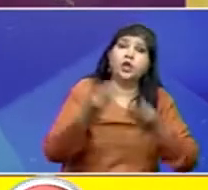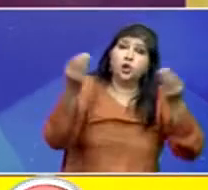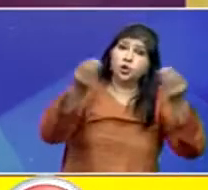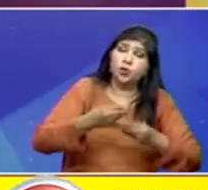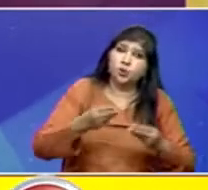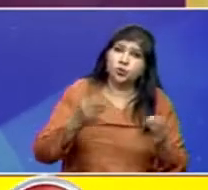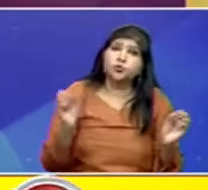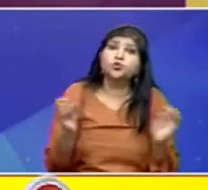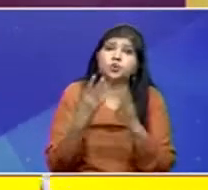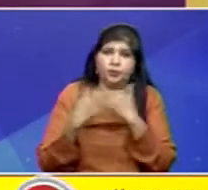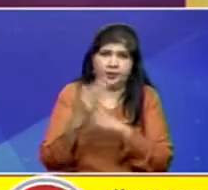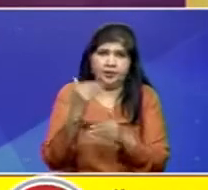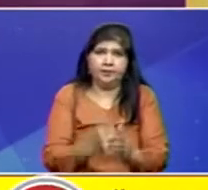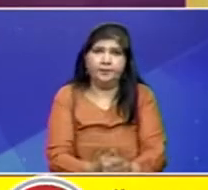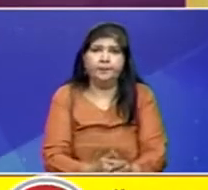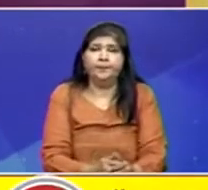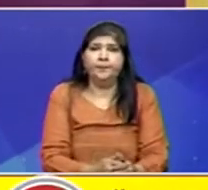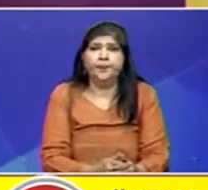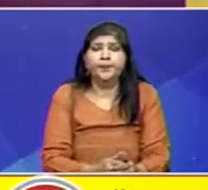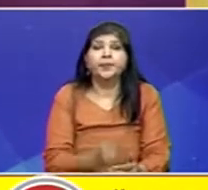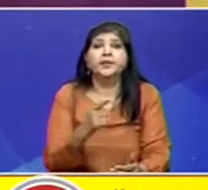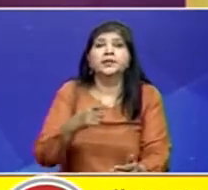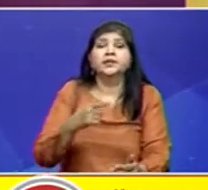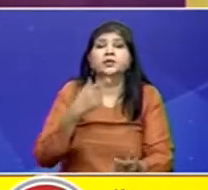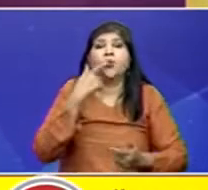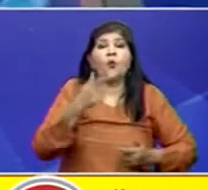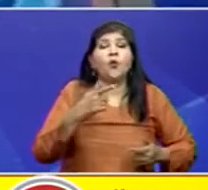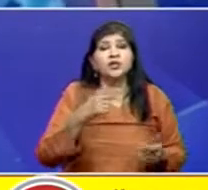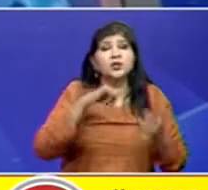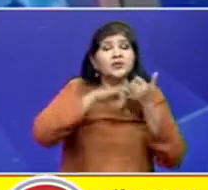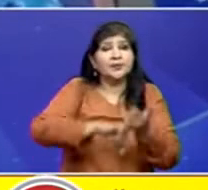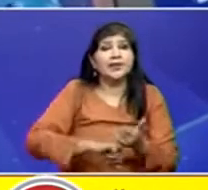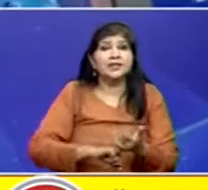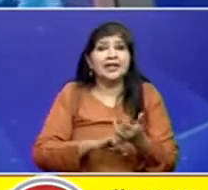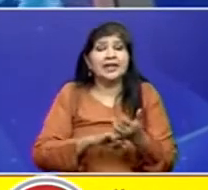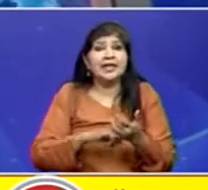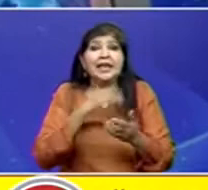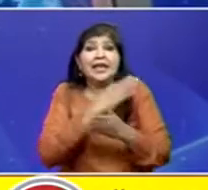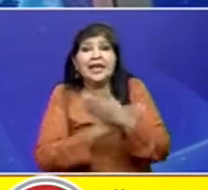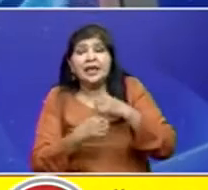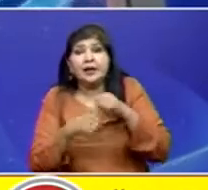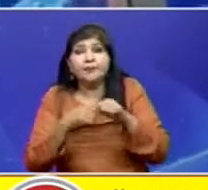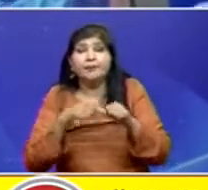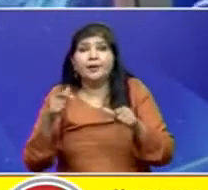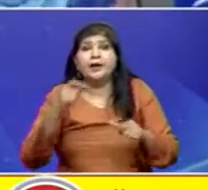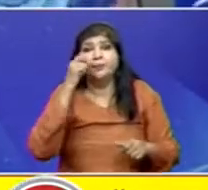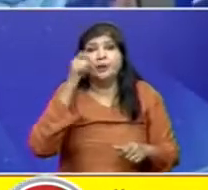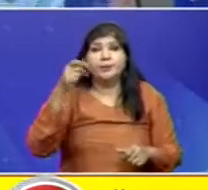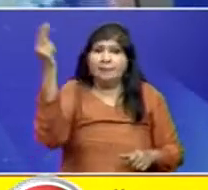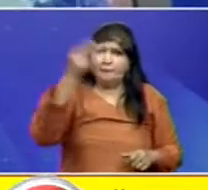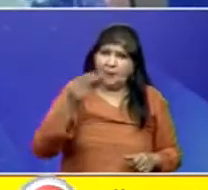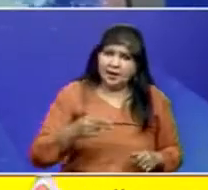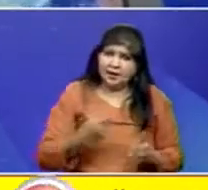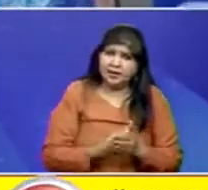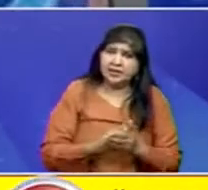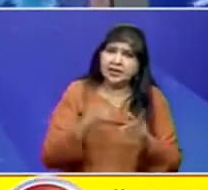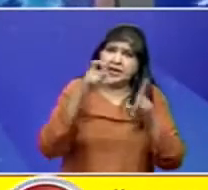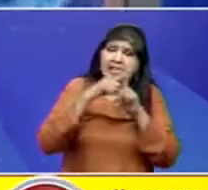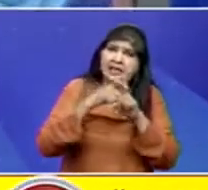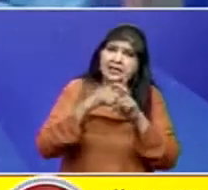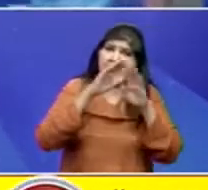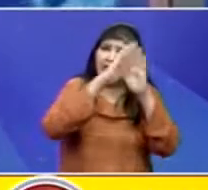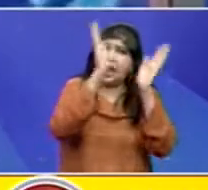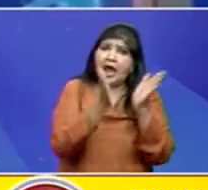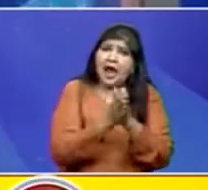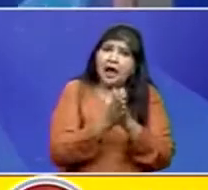शुरुवात की गई हैं वाइस ऑफ स्पेशल इबल पीपल के इन कलाकारों की पैंटिंग इसकी डिजिटल आर्ट